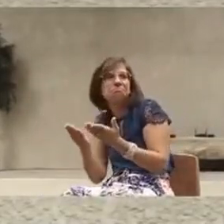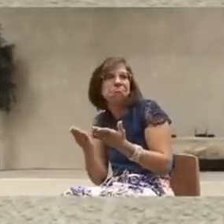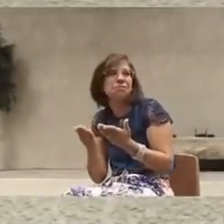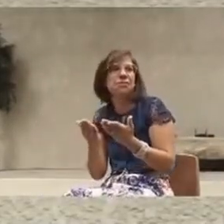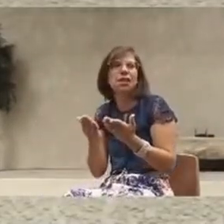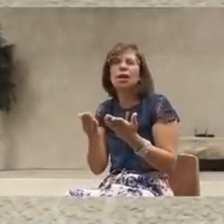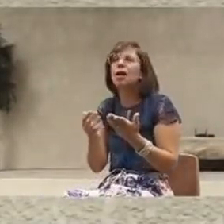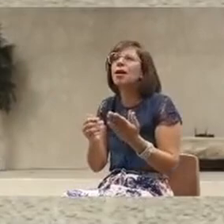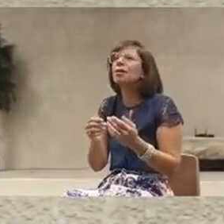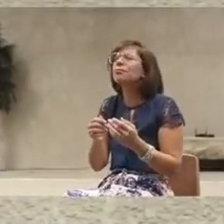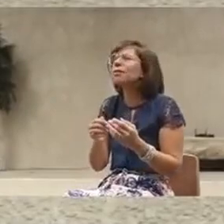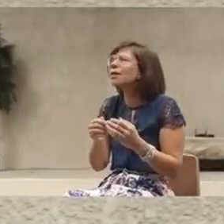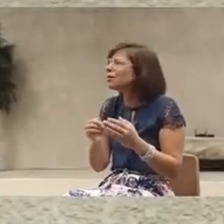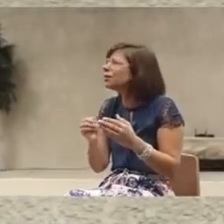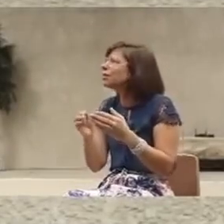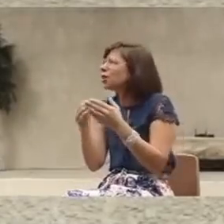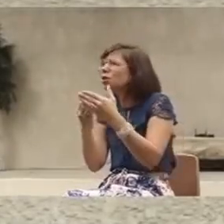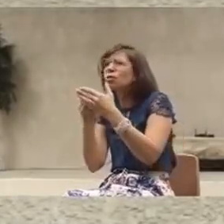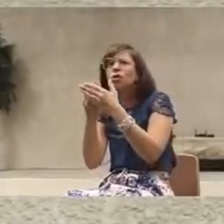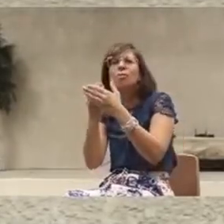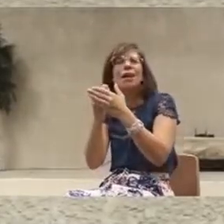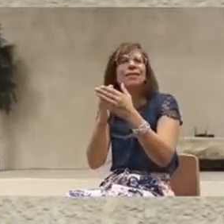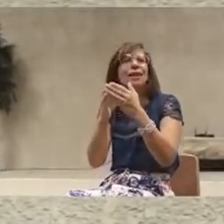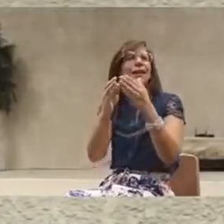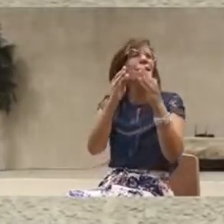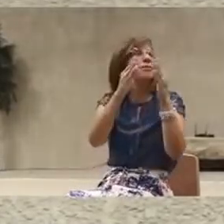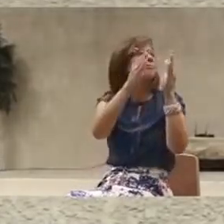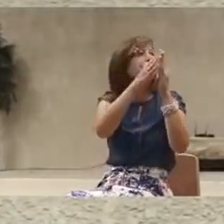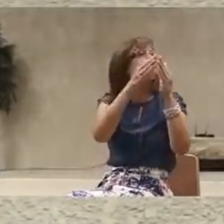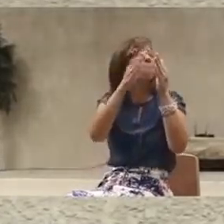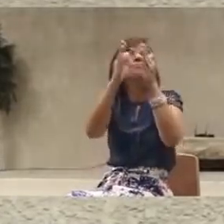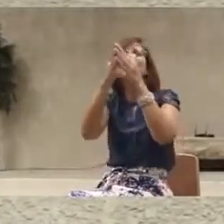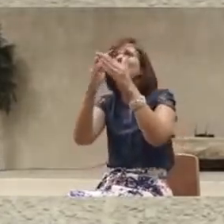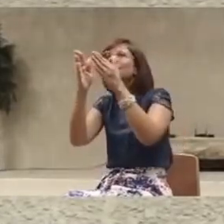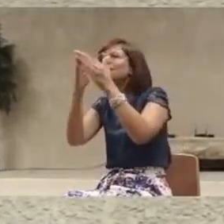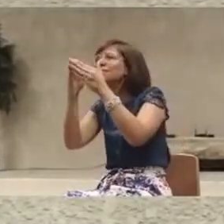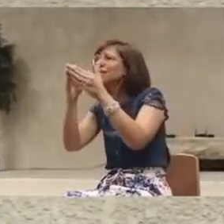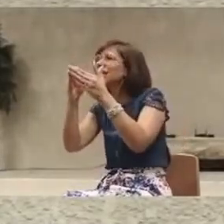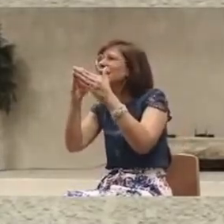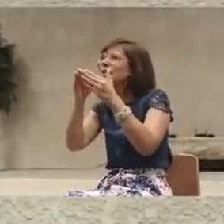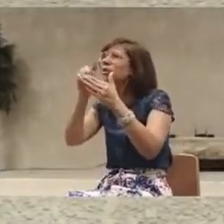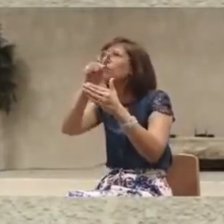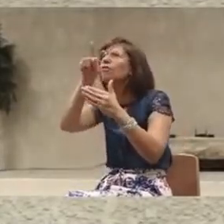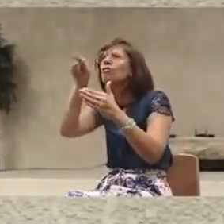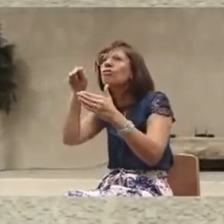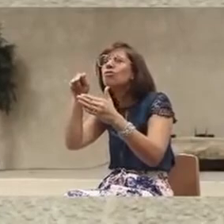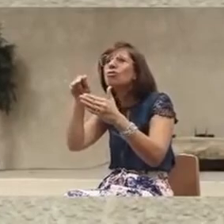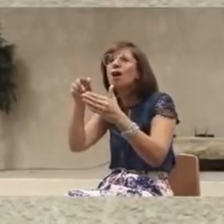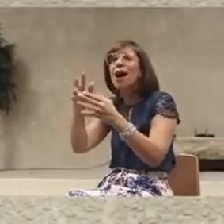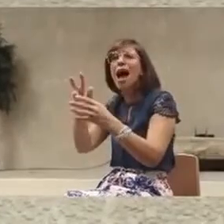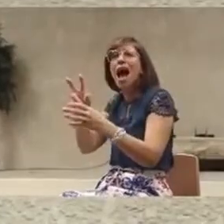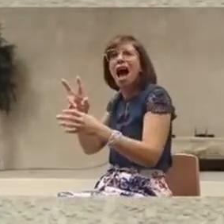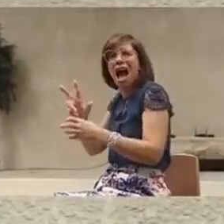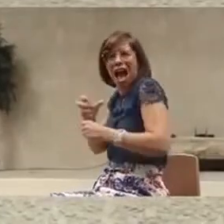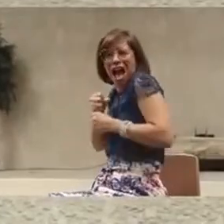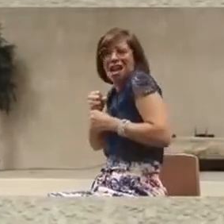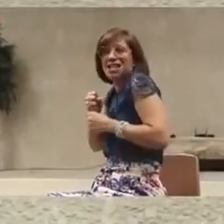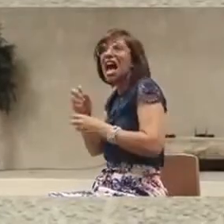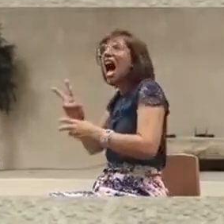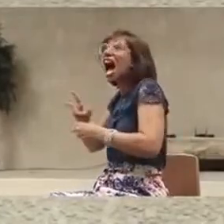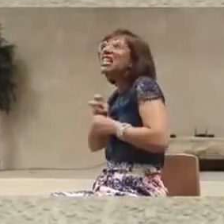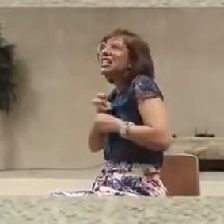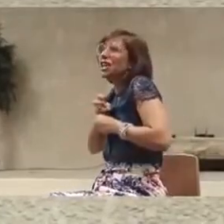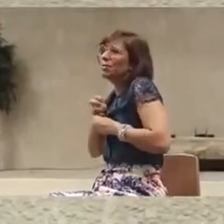situation. Y a-t-il quelqu'un ce matin qui veut ouvrir son cœur et dire, Jésus, je t'accepte comme mon sauveur et Seigneur, comme le